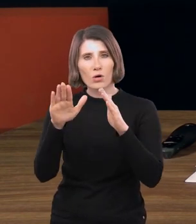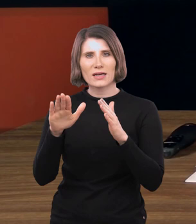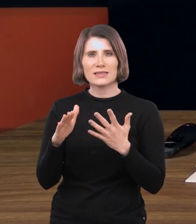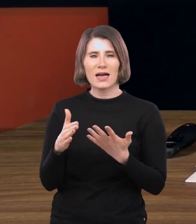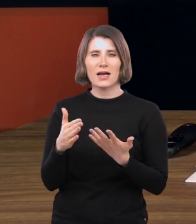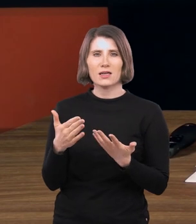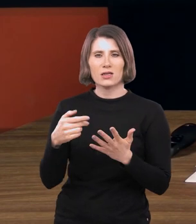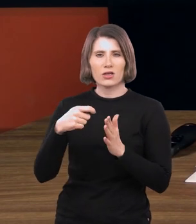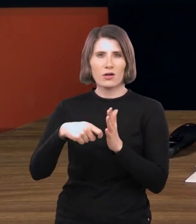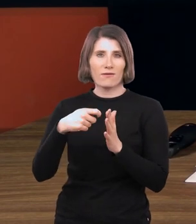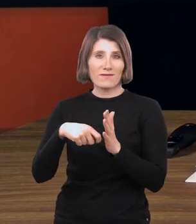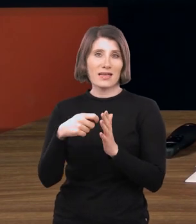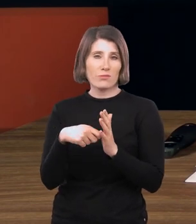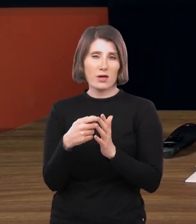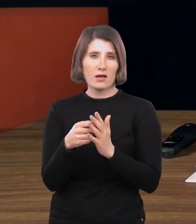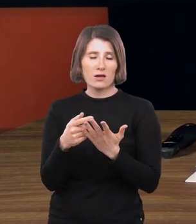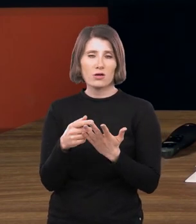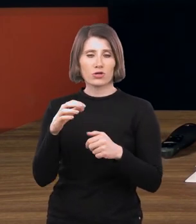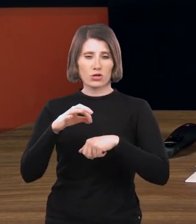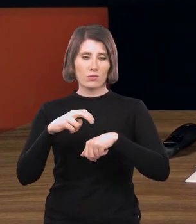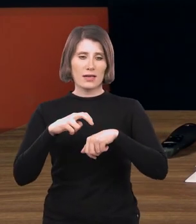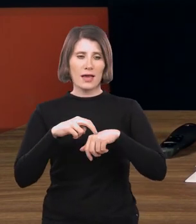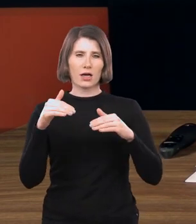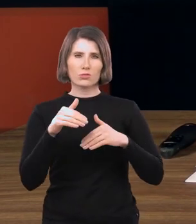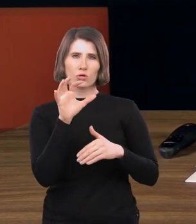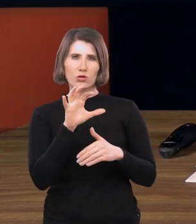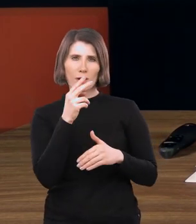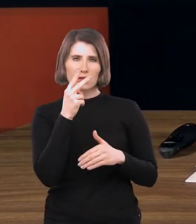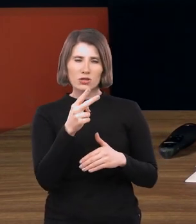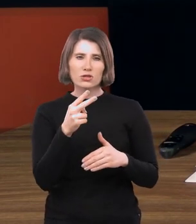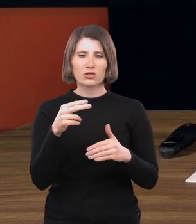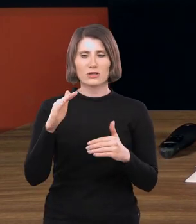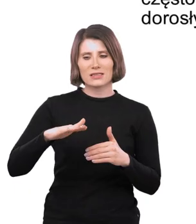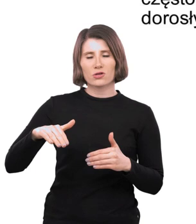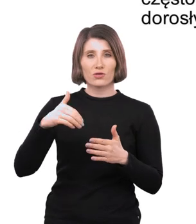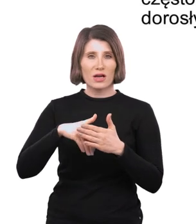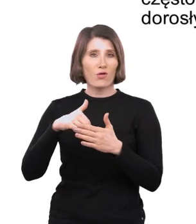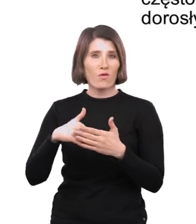takim życiu codziennym z dzieckiem, żeby móc zaobserwować naturalne reakcje dziecka.